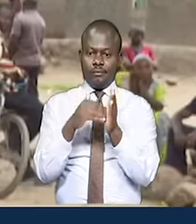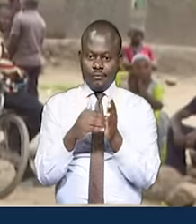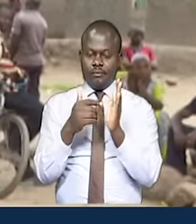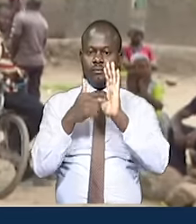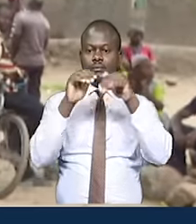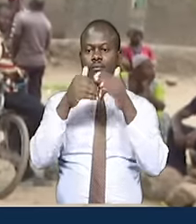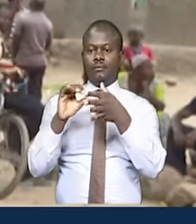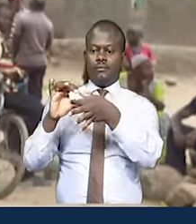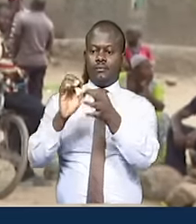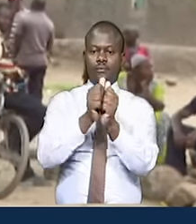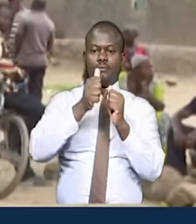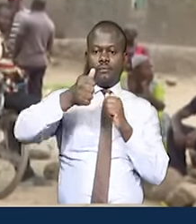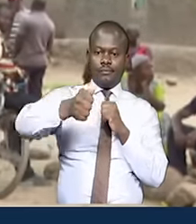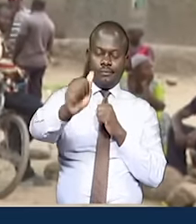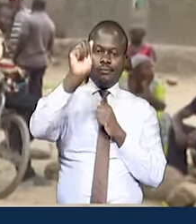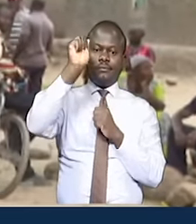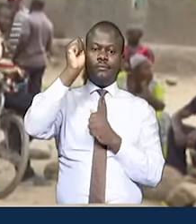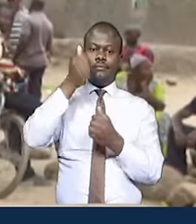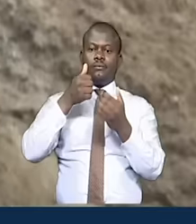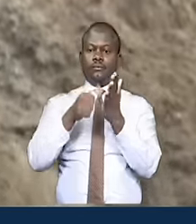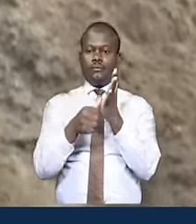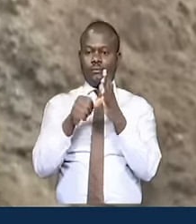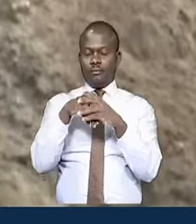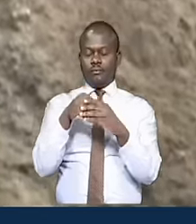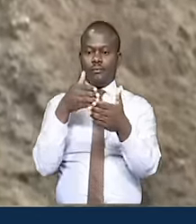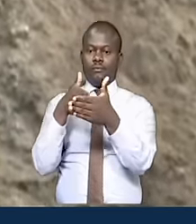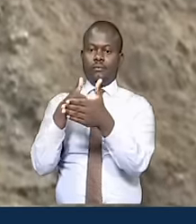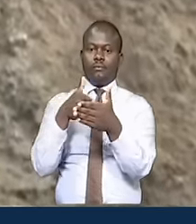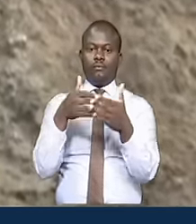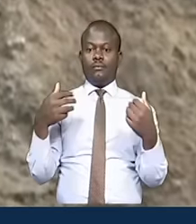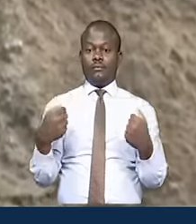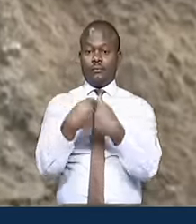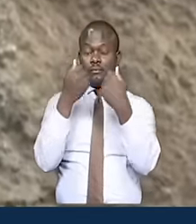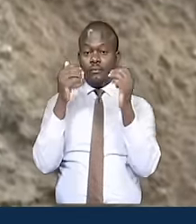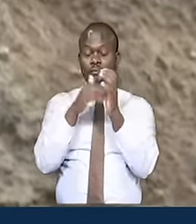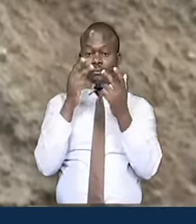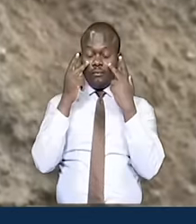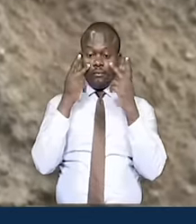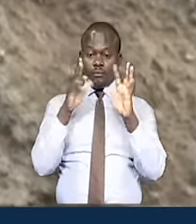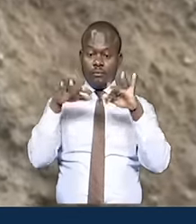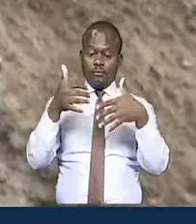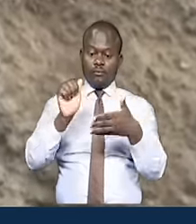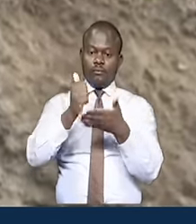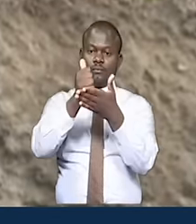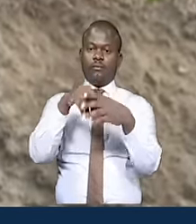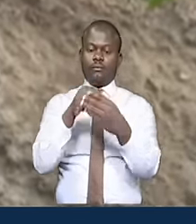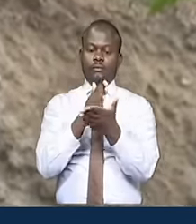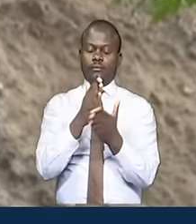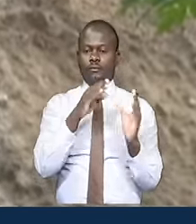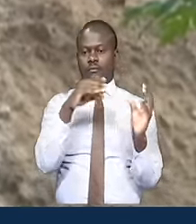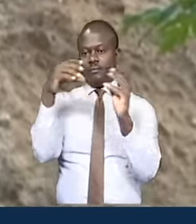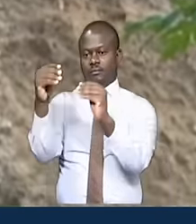ko twifatikanije nabo mu iki kibazo bahuye nacyo kibiza tunareba uburyo twabafasha mu by'ukuri kuba